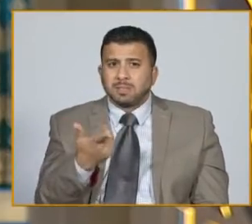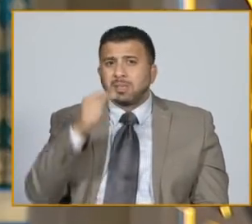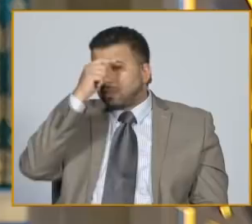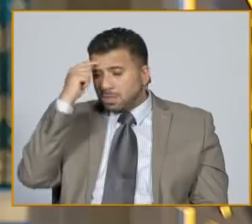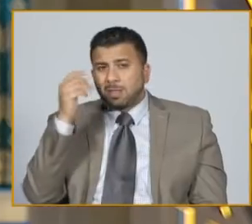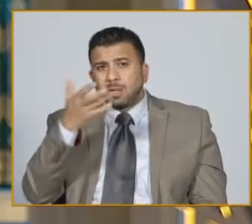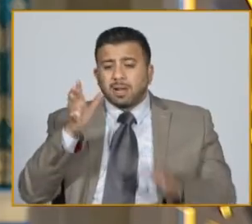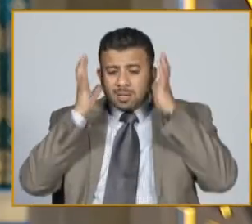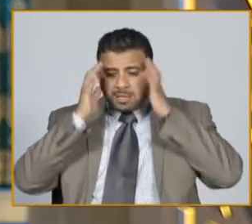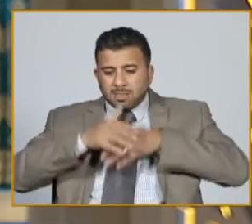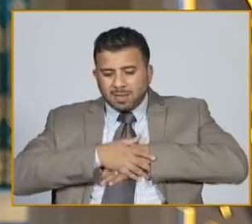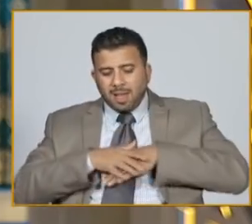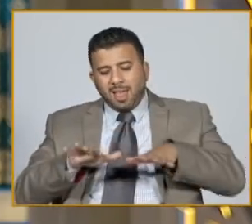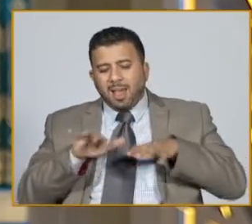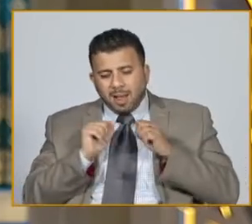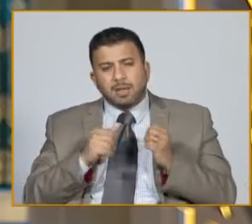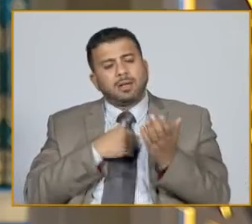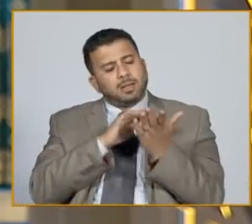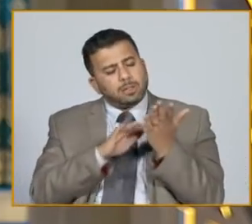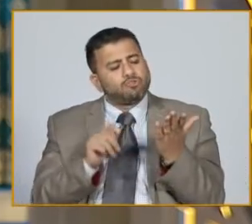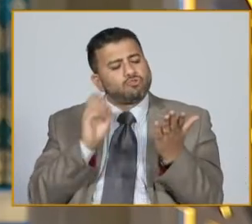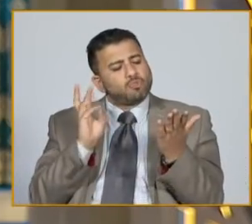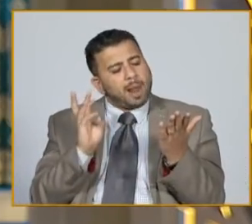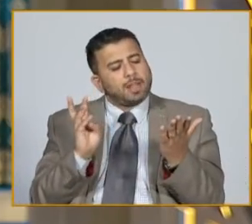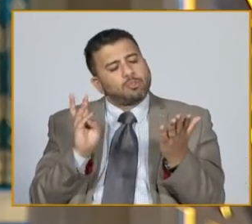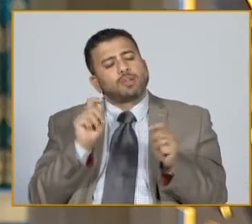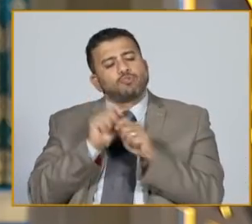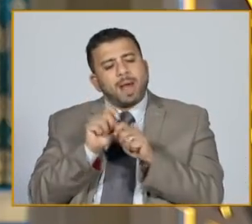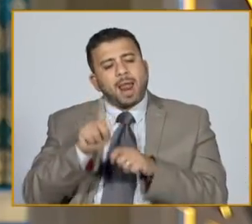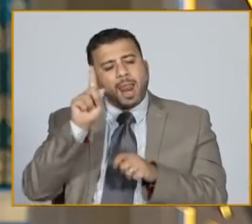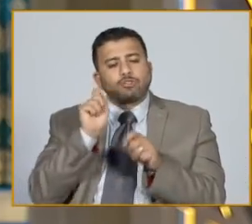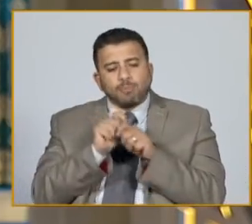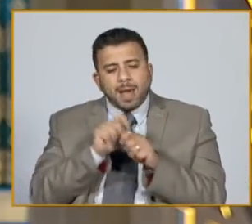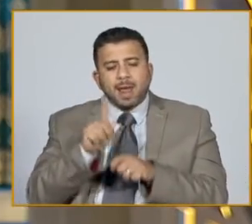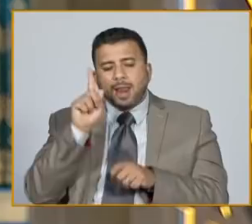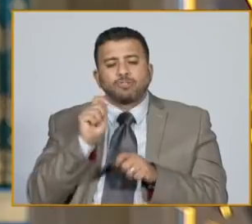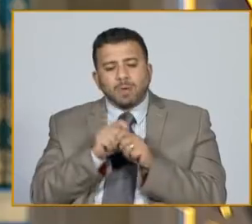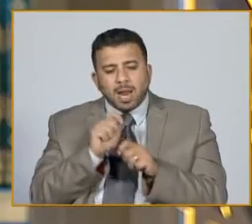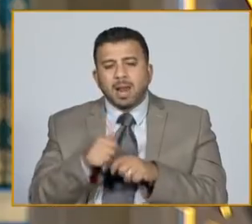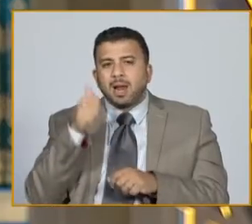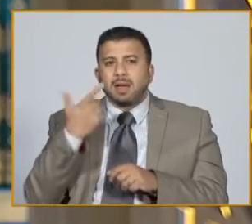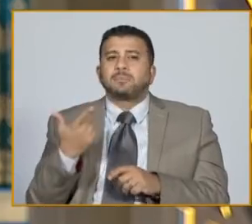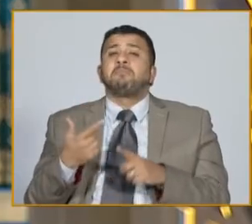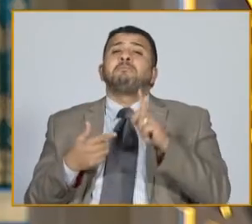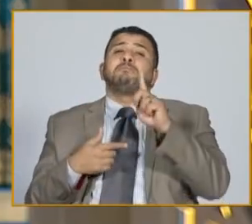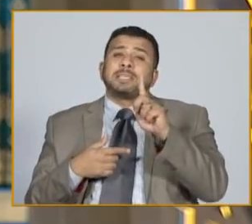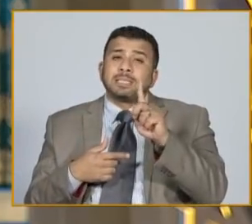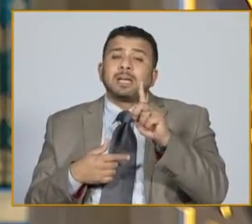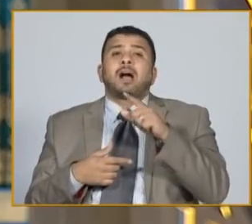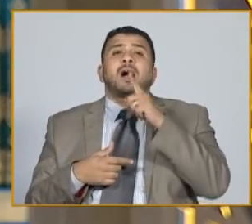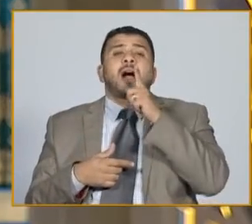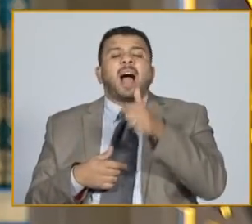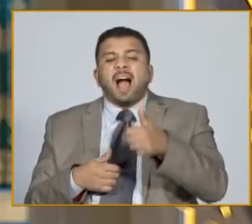حافظ لها، يجوز يقرأها من الجوال. الأمر واسع ولله الحمد. لكن أيهما أفضل بالنسبة لقراءة